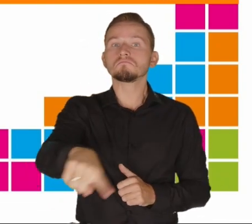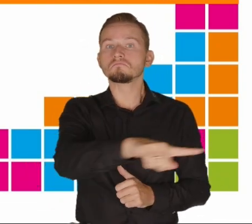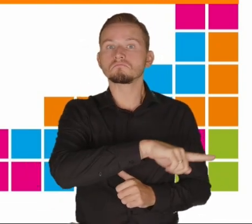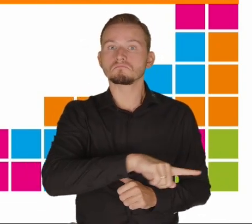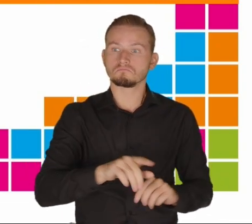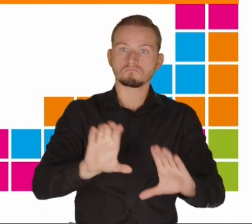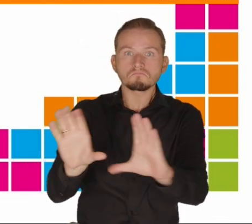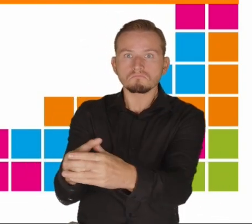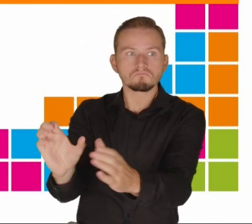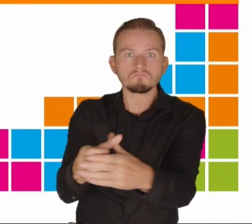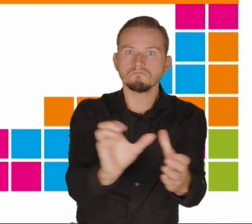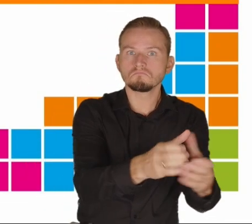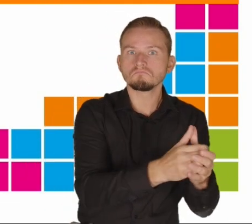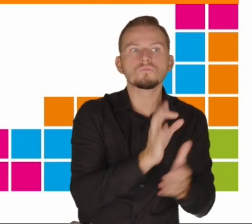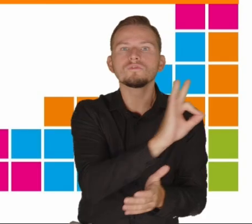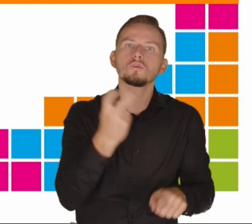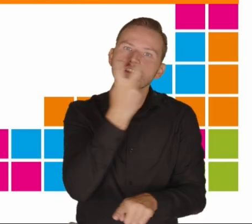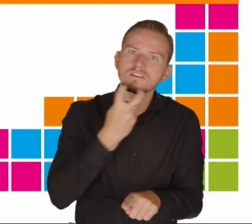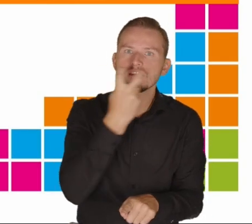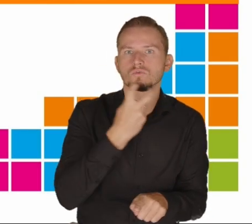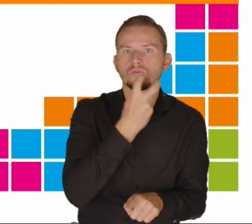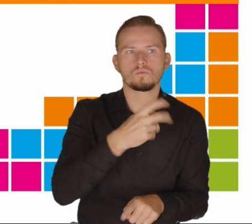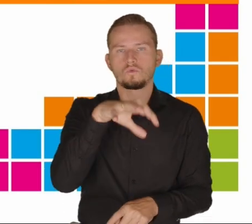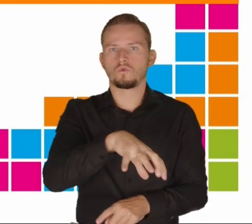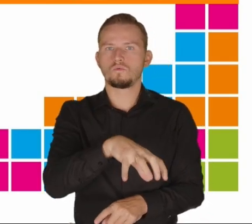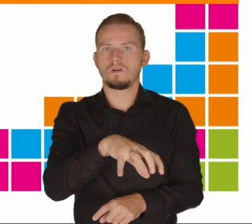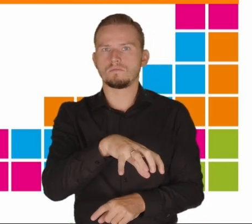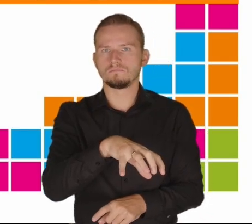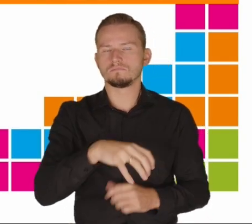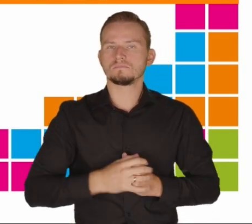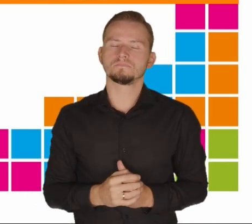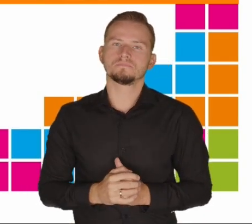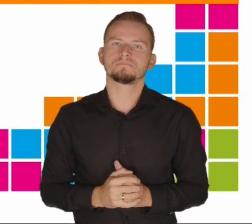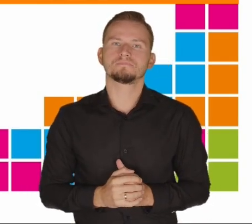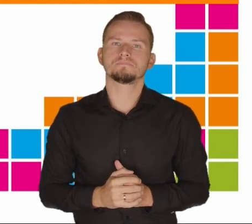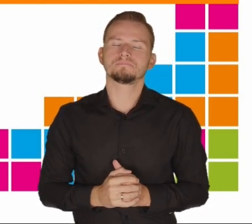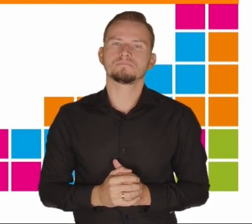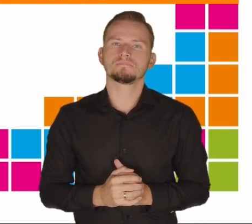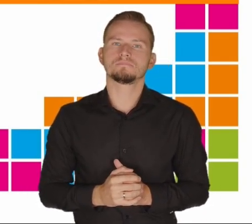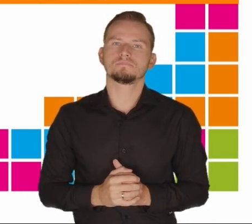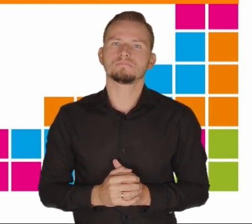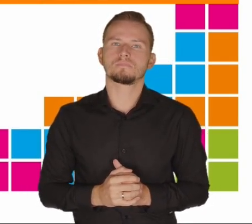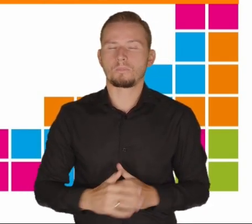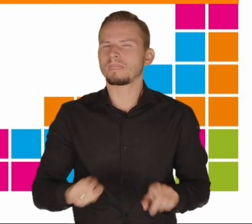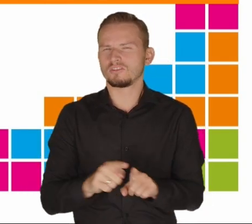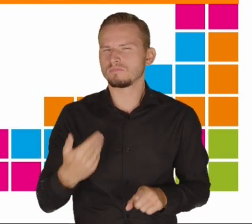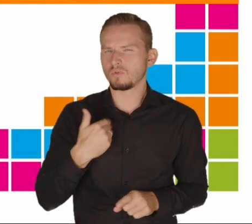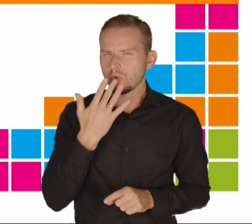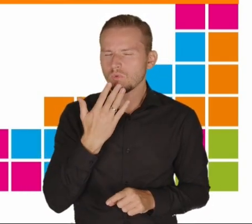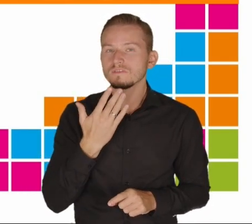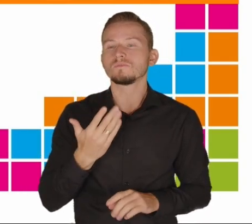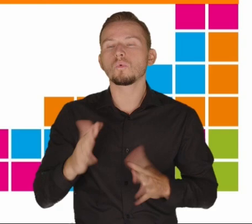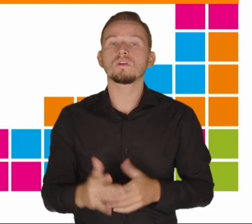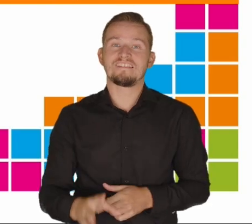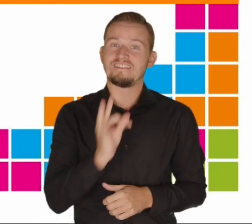jakby wspólne obszary zainteresowań grupami. No i to, o czym już mówiłem, że w gruncie rzeczy